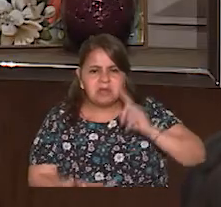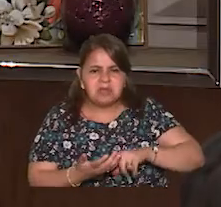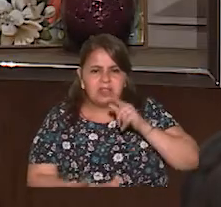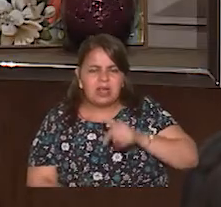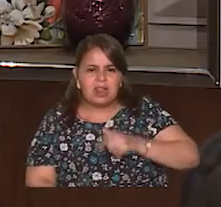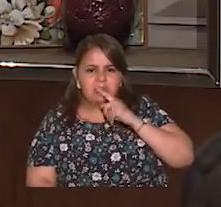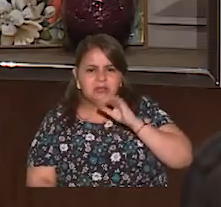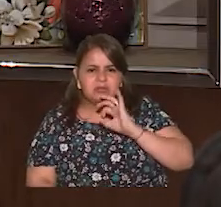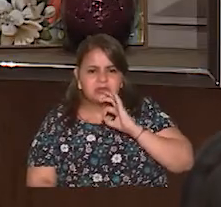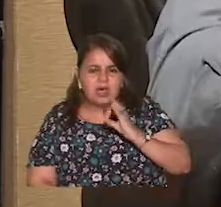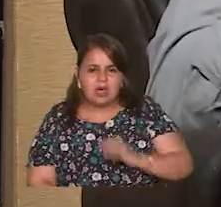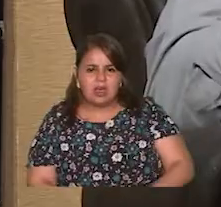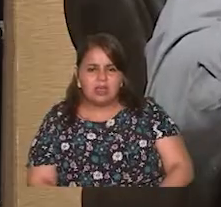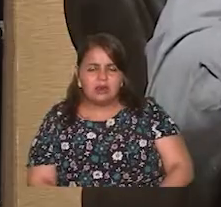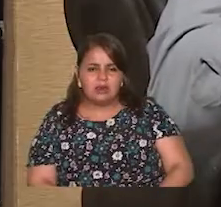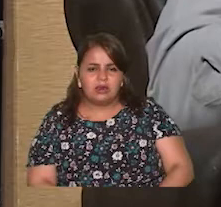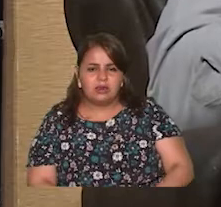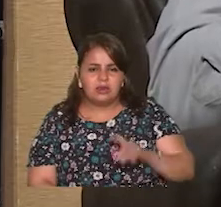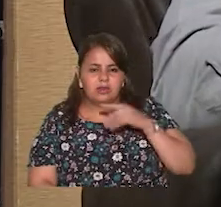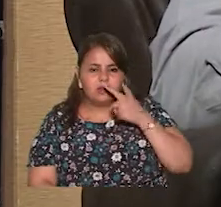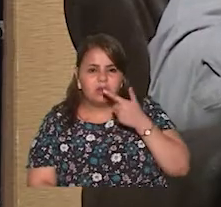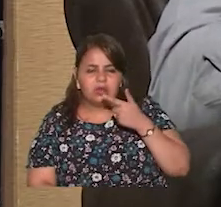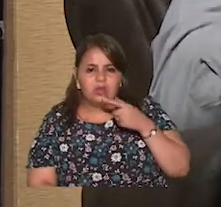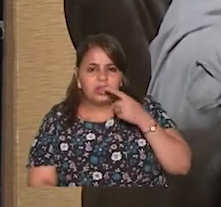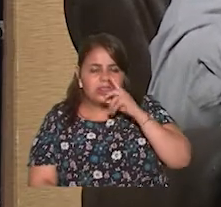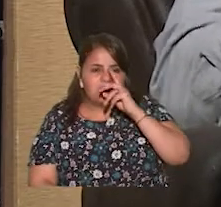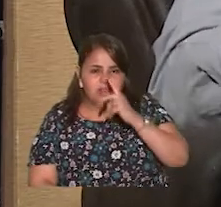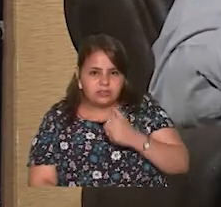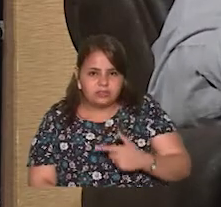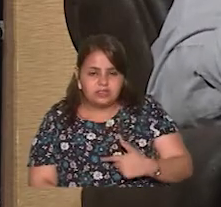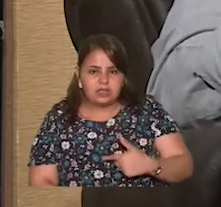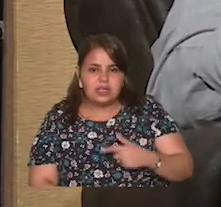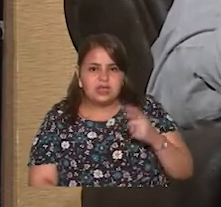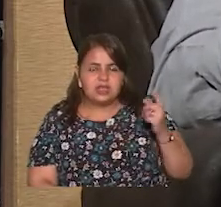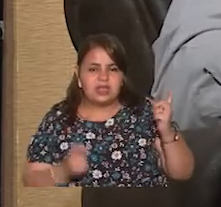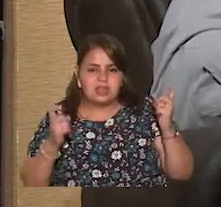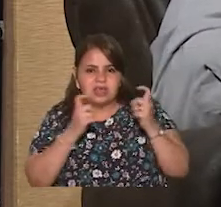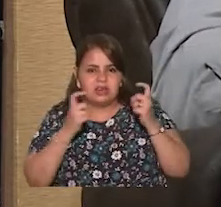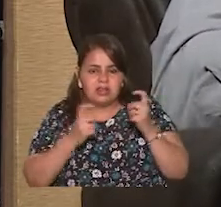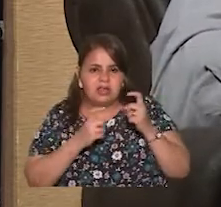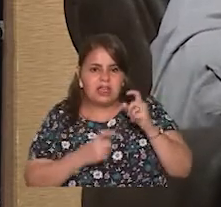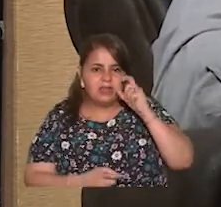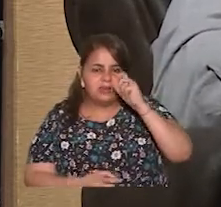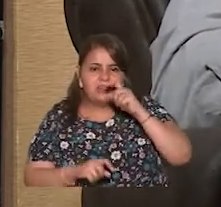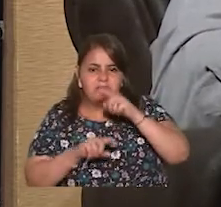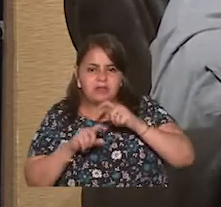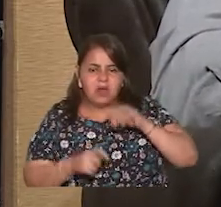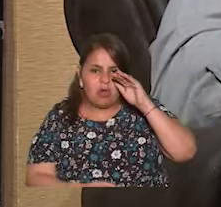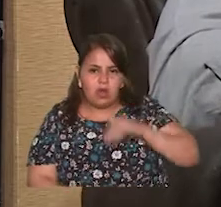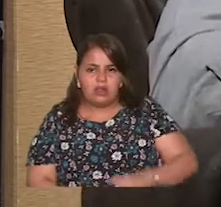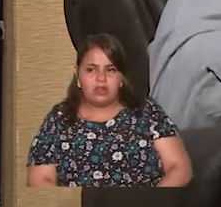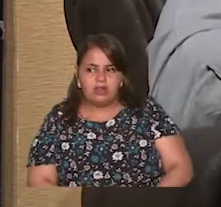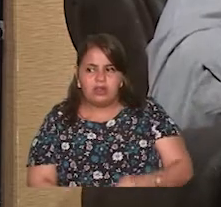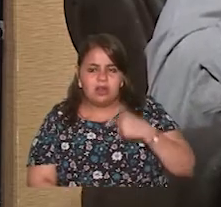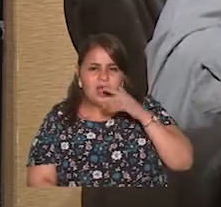كذا بالظبط. الحديه الخناق يعني نفسيا حديه الخناقه بتقل 50%. صحيح. انت لو قلت انا اسف انا اتاخرت 5 دقايق، انا اسف